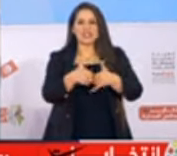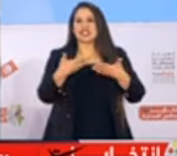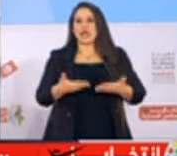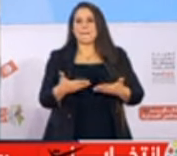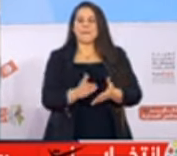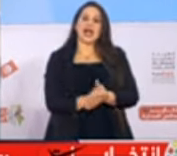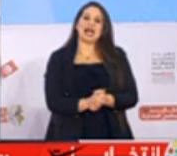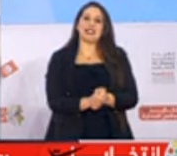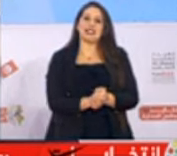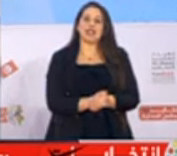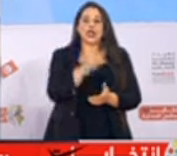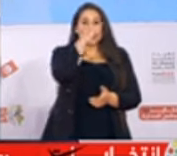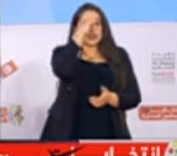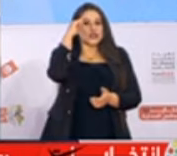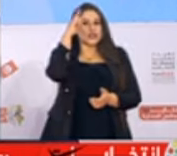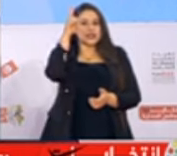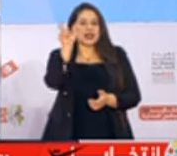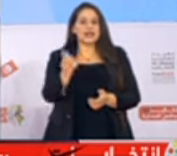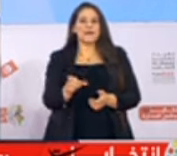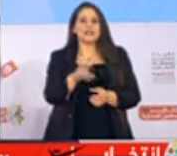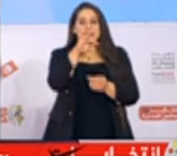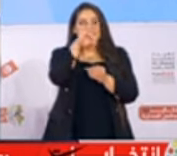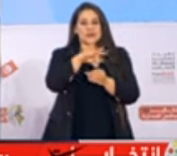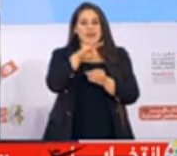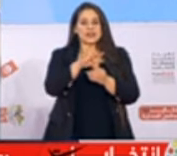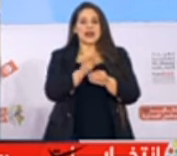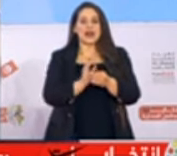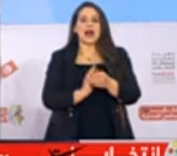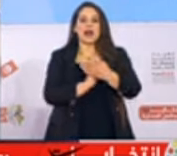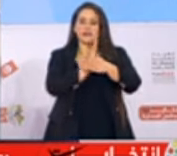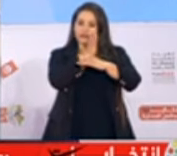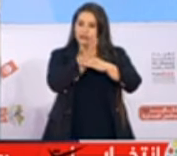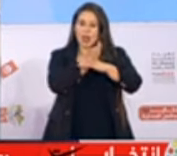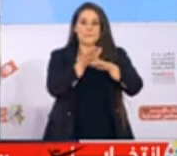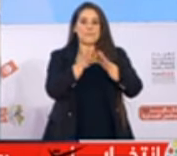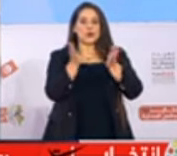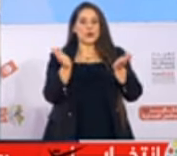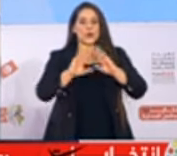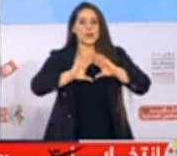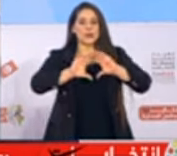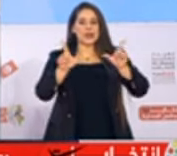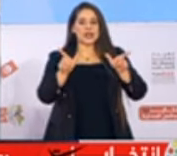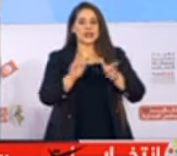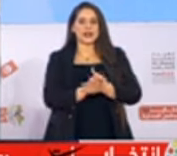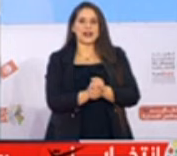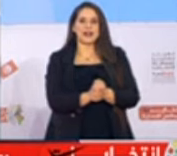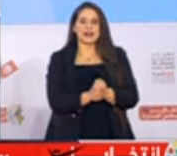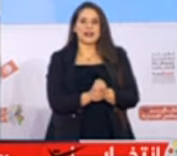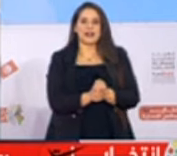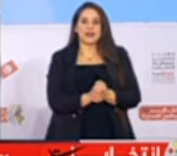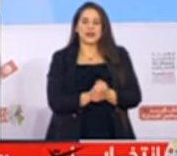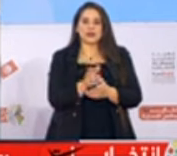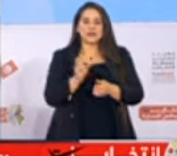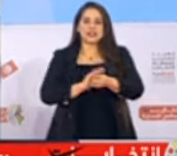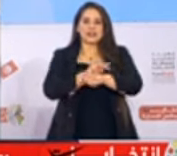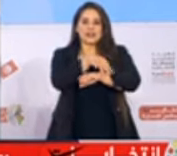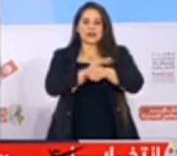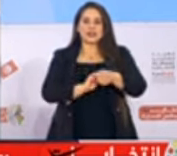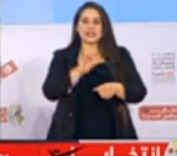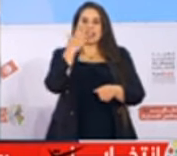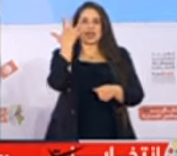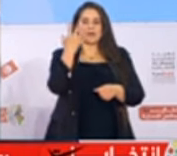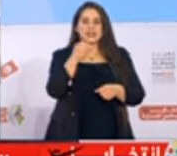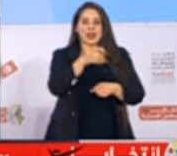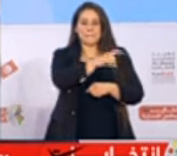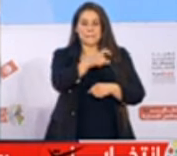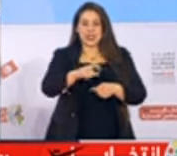تترسل المجالس الكل إن شاء الله، ومن بعد تصير انتخابات غير مباشرة، معناها لإرساء 24 مجلس جهوي، 5 مجالس